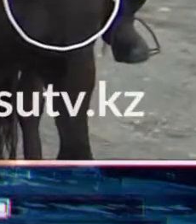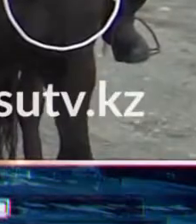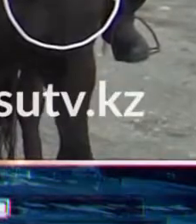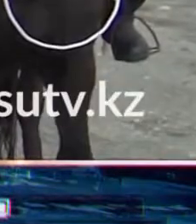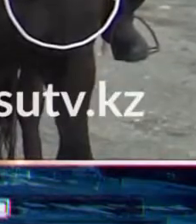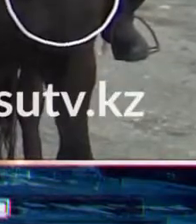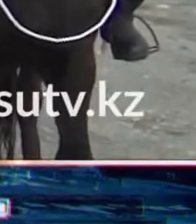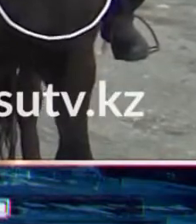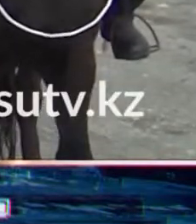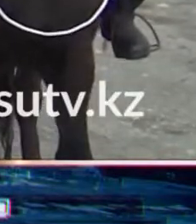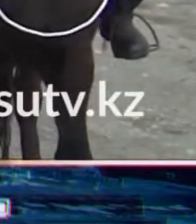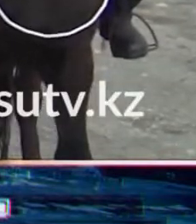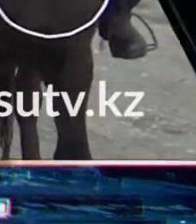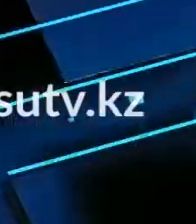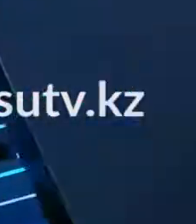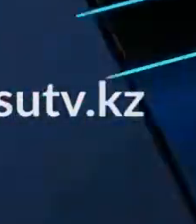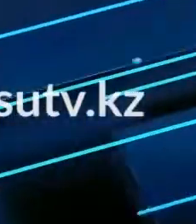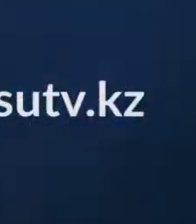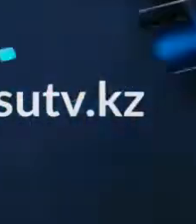шақырымды еңсеріп Семейге барып қайтпақшы.